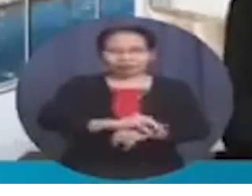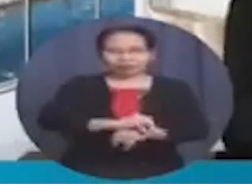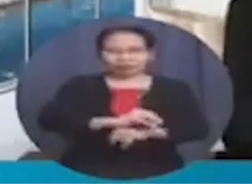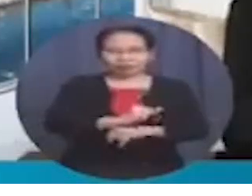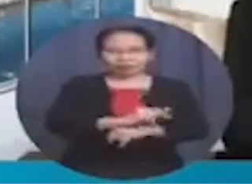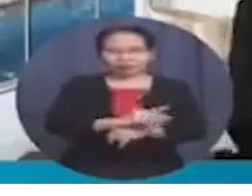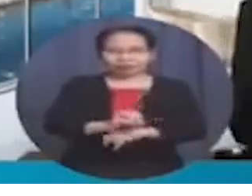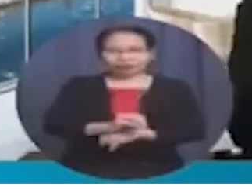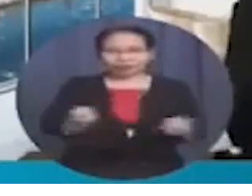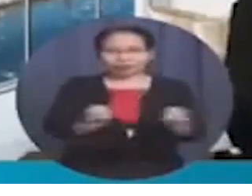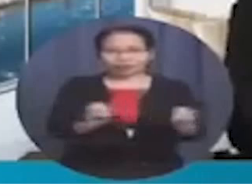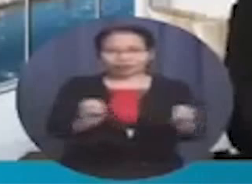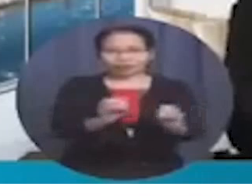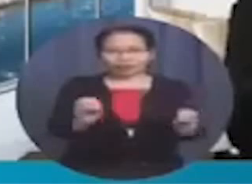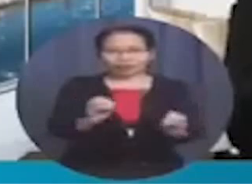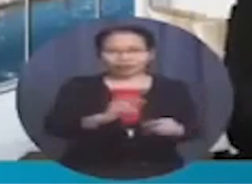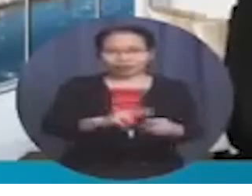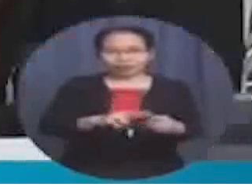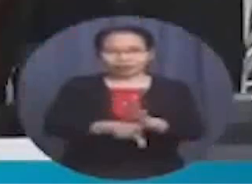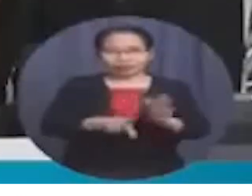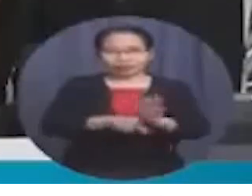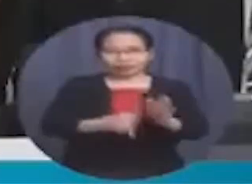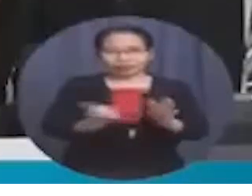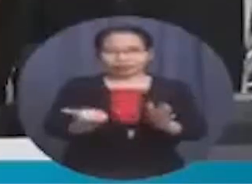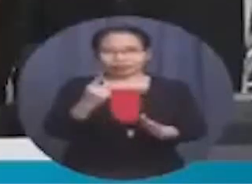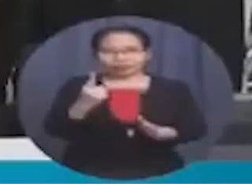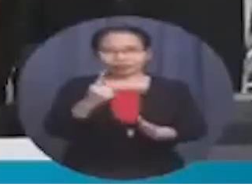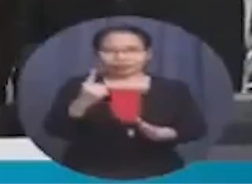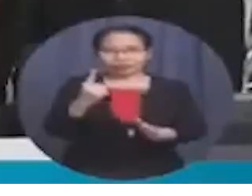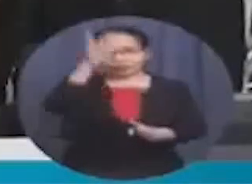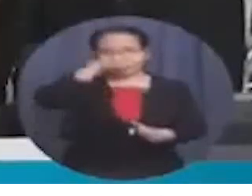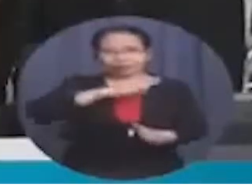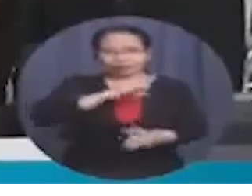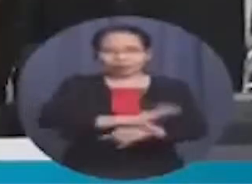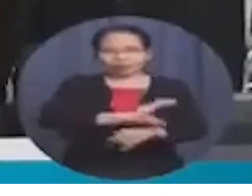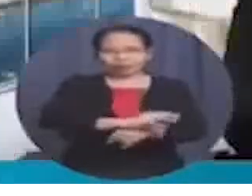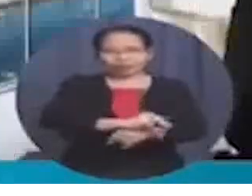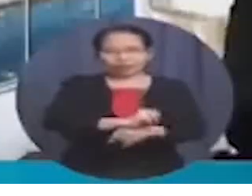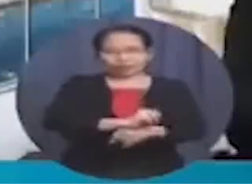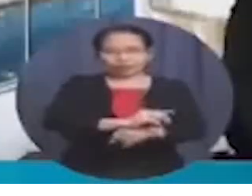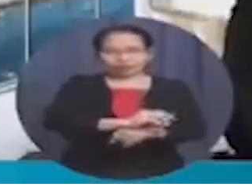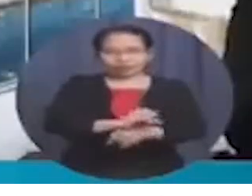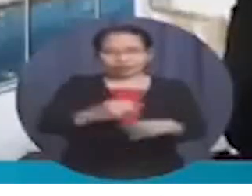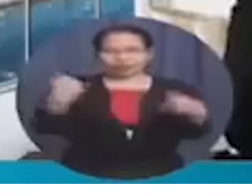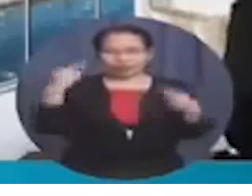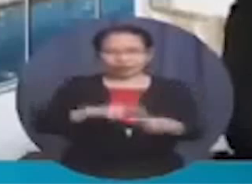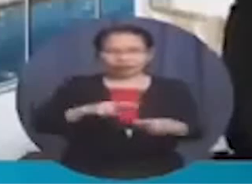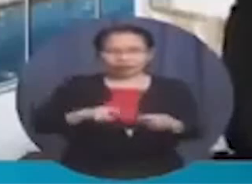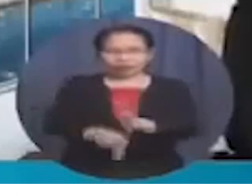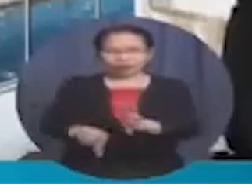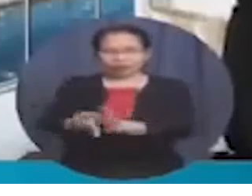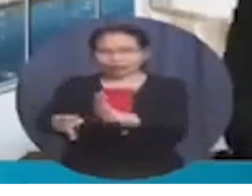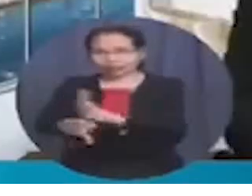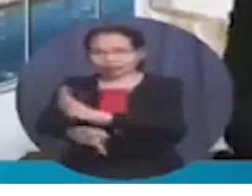Manalo. Wala kaming record na pinatay kahit isang tao. Ang iglesia ni Manalo may record ng mga